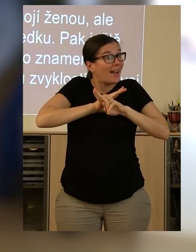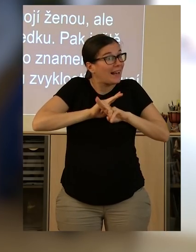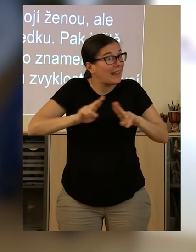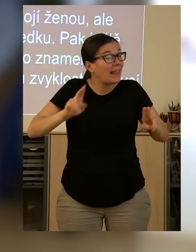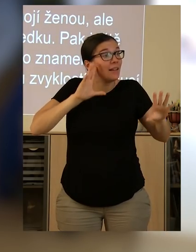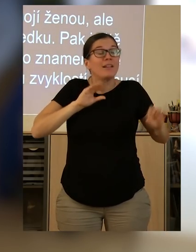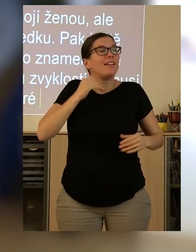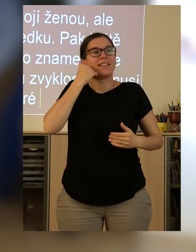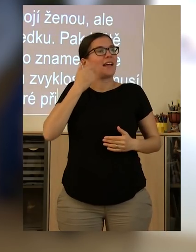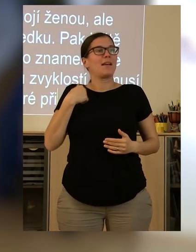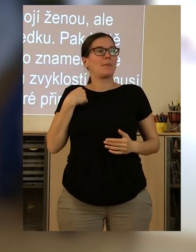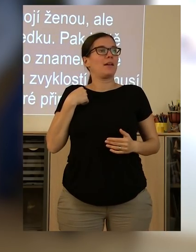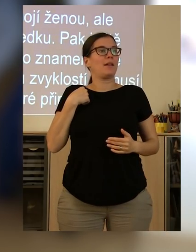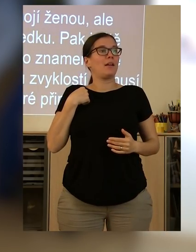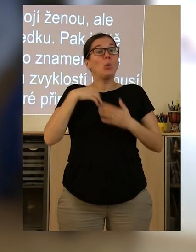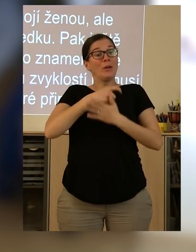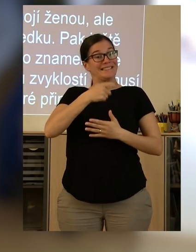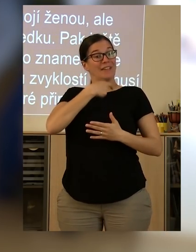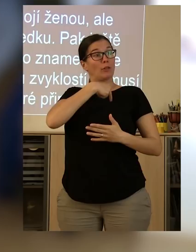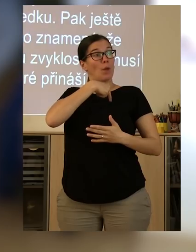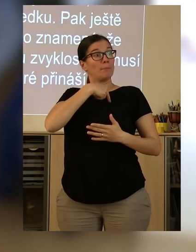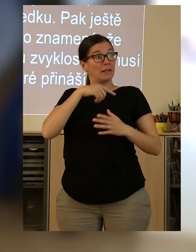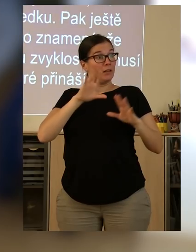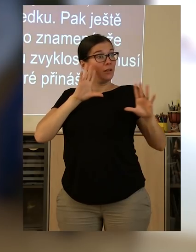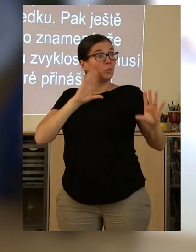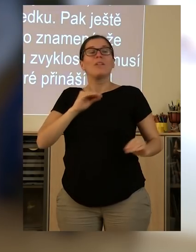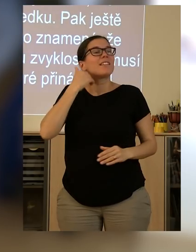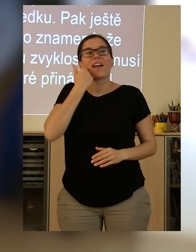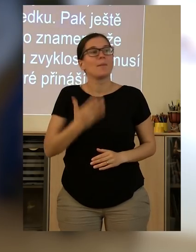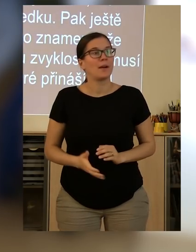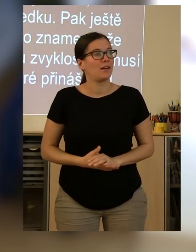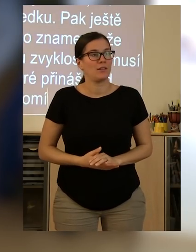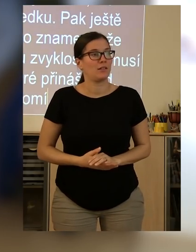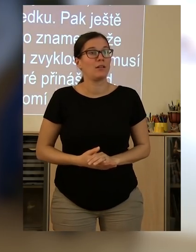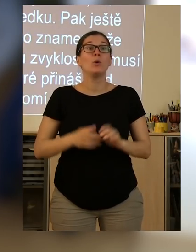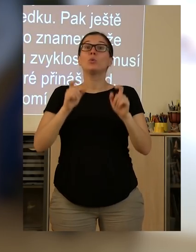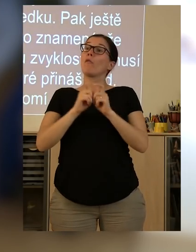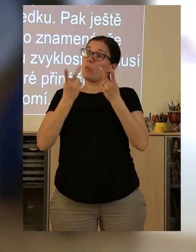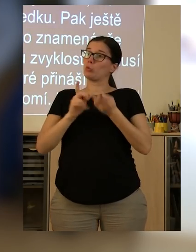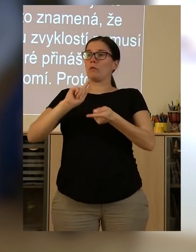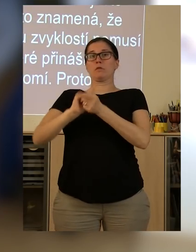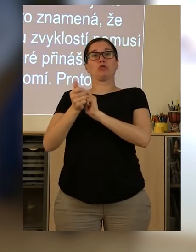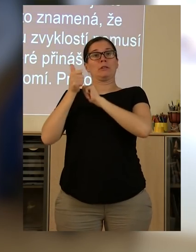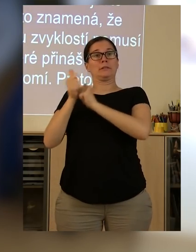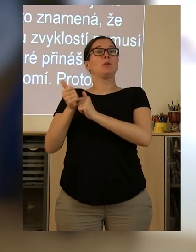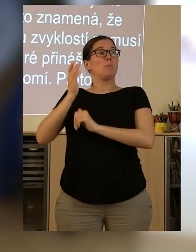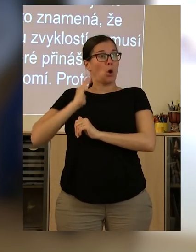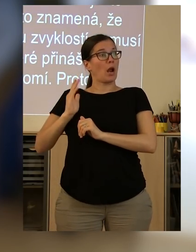klid z oblasti svědomí. Neboť se často může stát, že řeším věc morálně, ale svědomí jsem